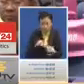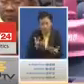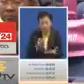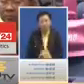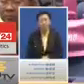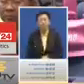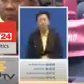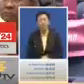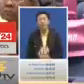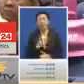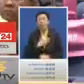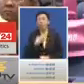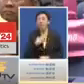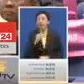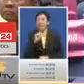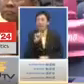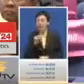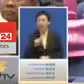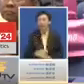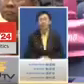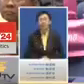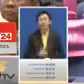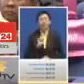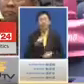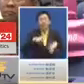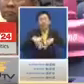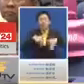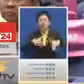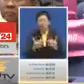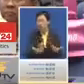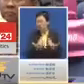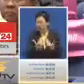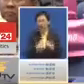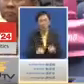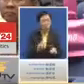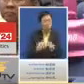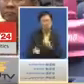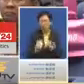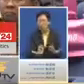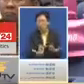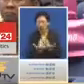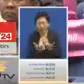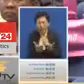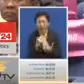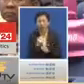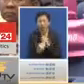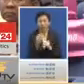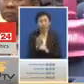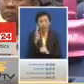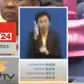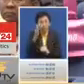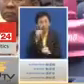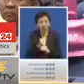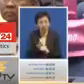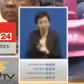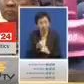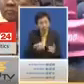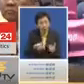ยบายข้อนี้ผมจึงอยากถามเลยว่าชาวบ้านฝากมาเยอะ4ปีต่อไปนี้ท่านจะให้เขาทำนาปลัง